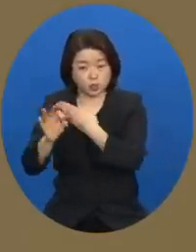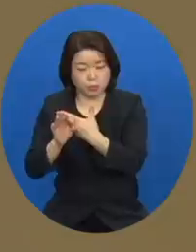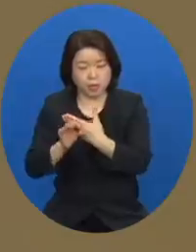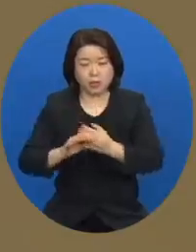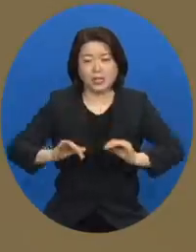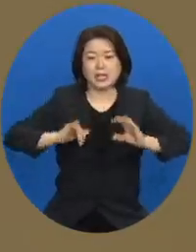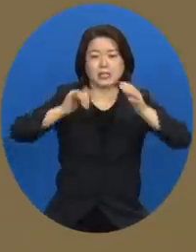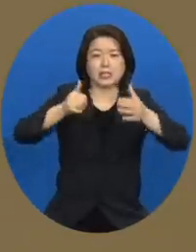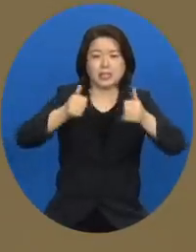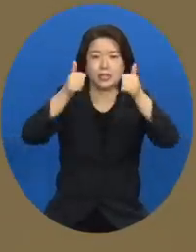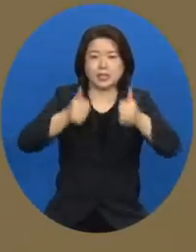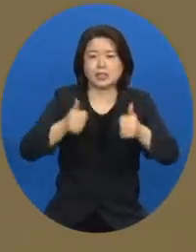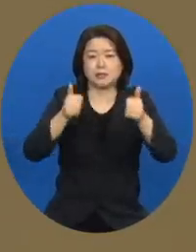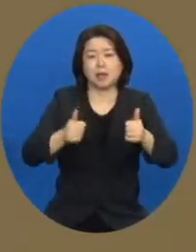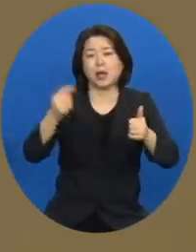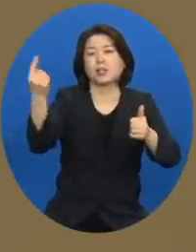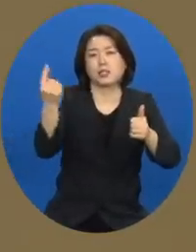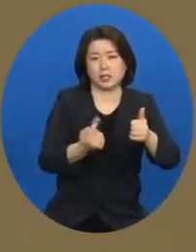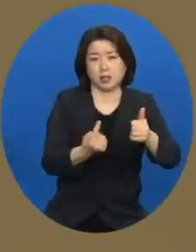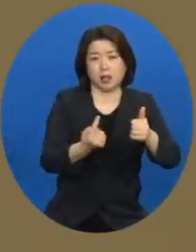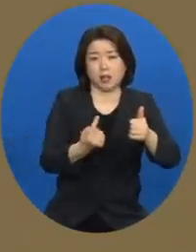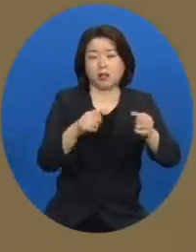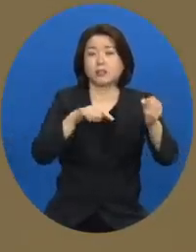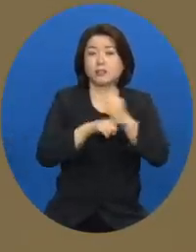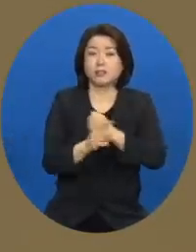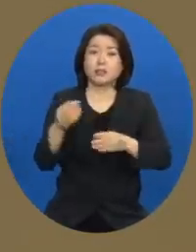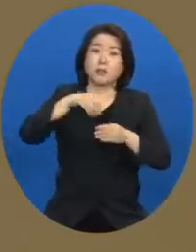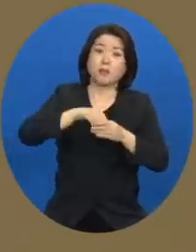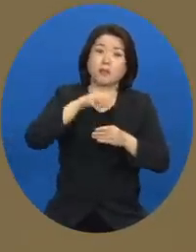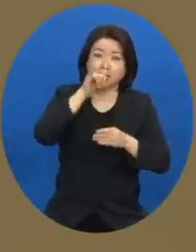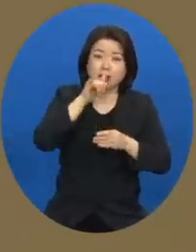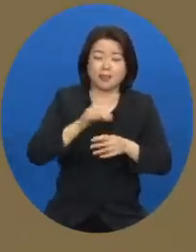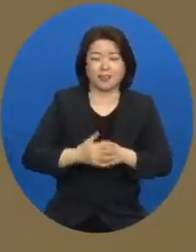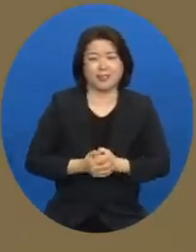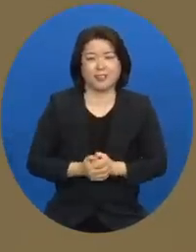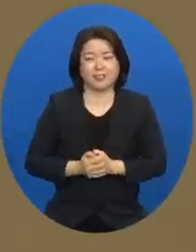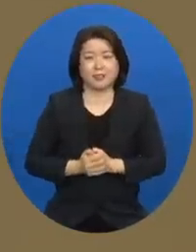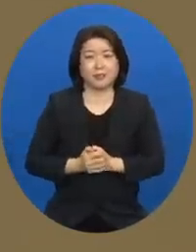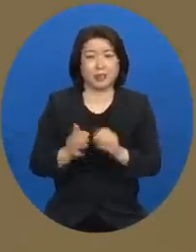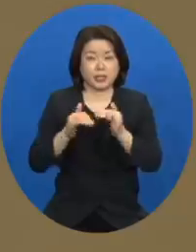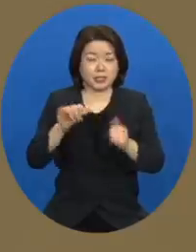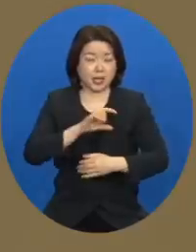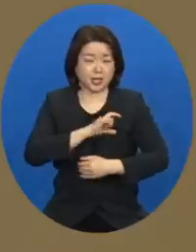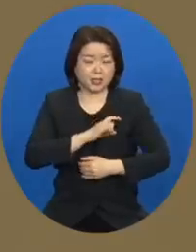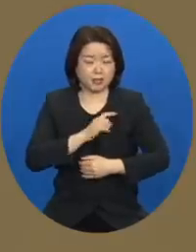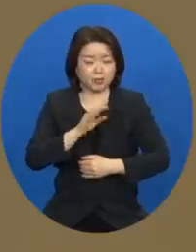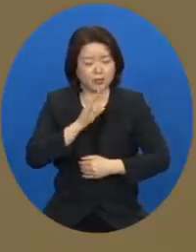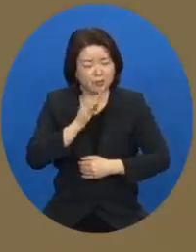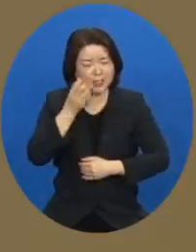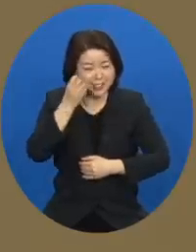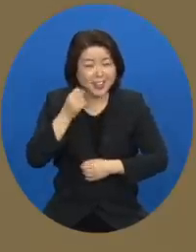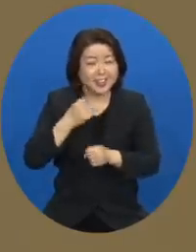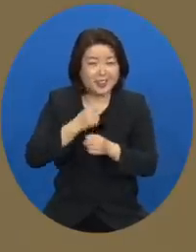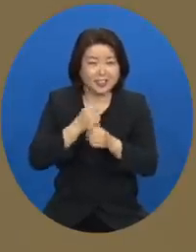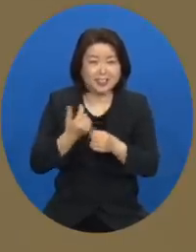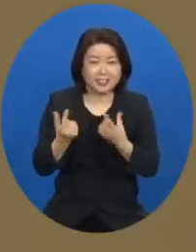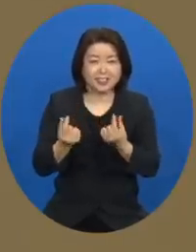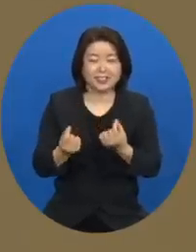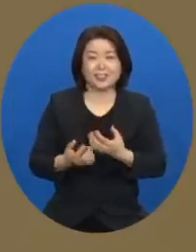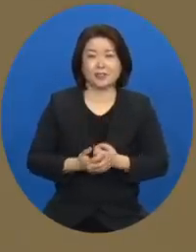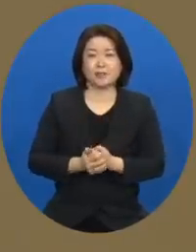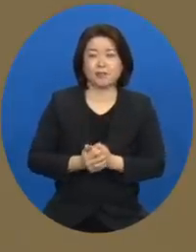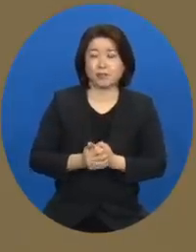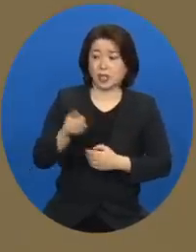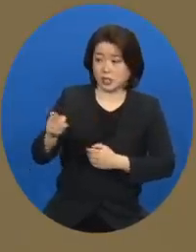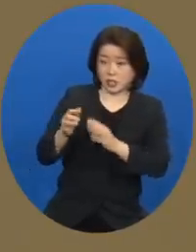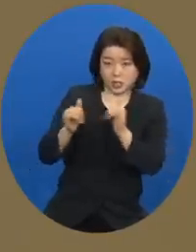세상에 심판이 있다, 그런 뜻이에요. 사람 이름도 참 이상하게 지었죠. 이